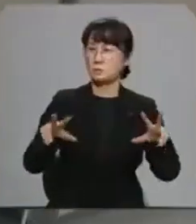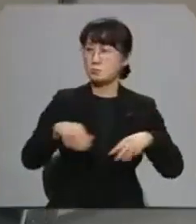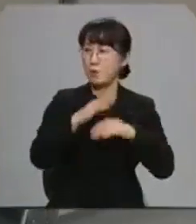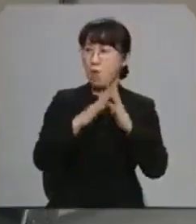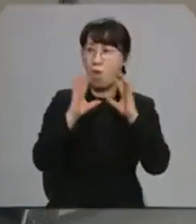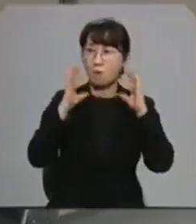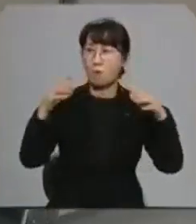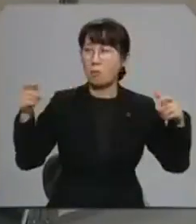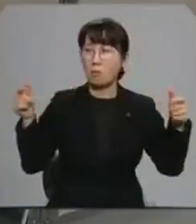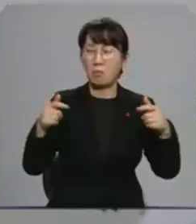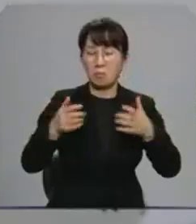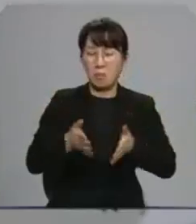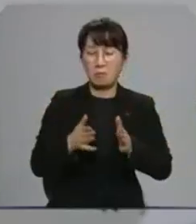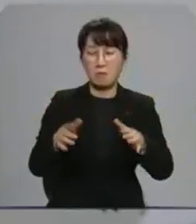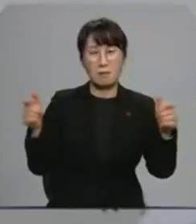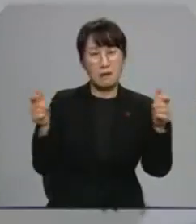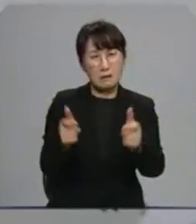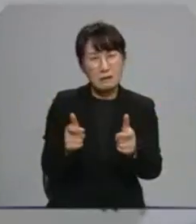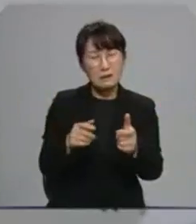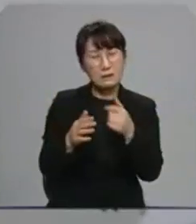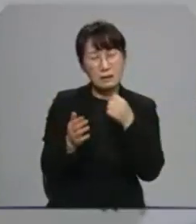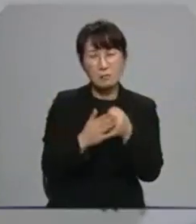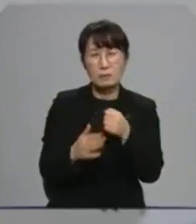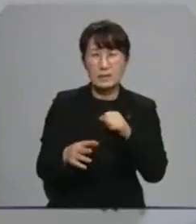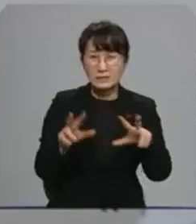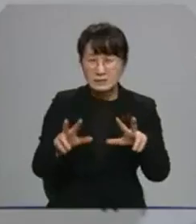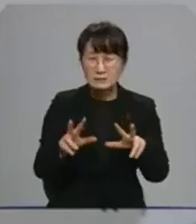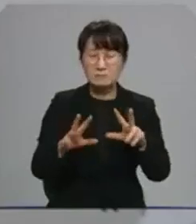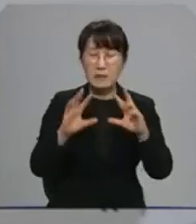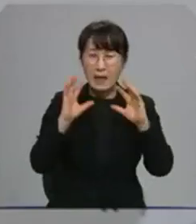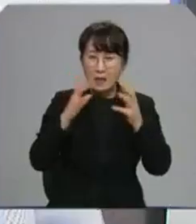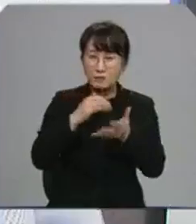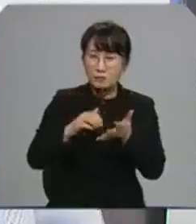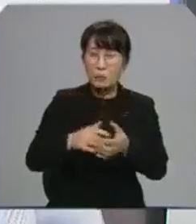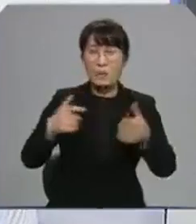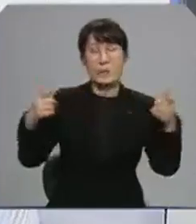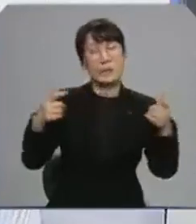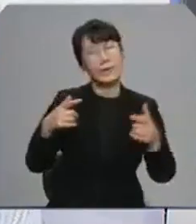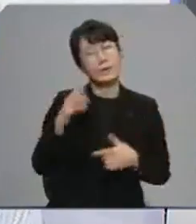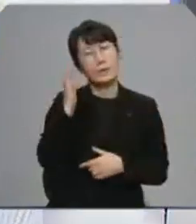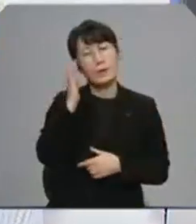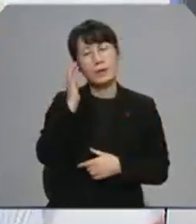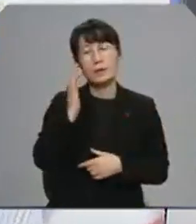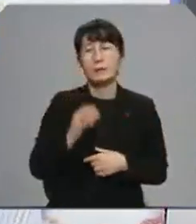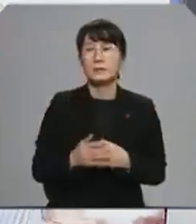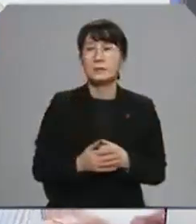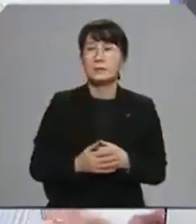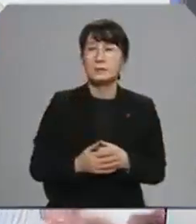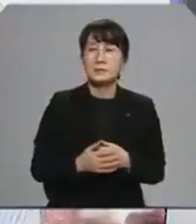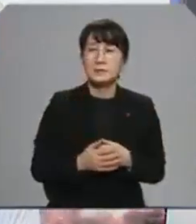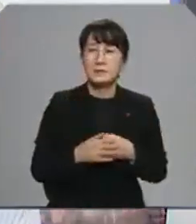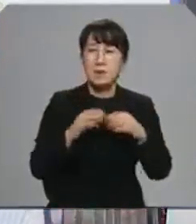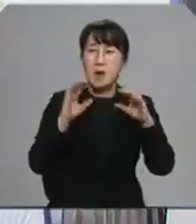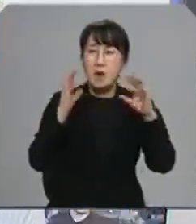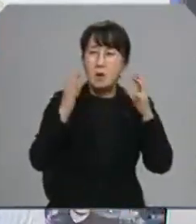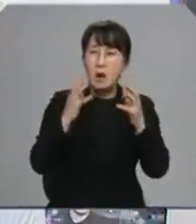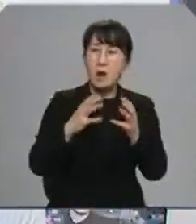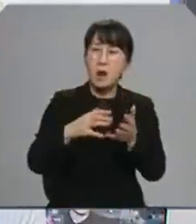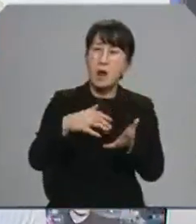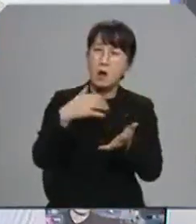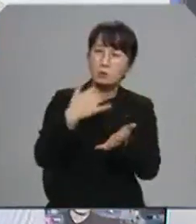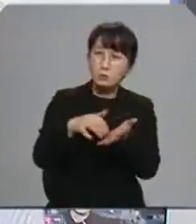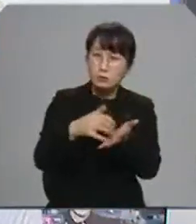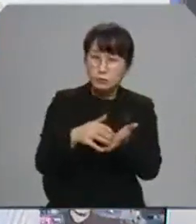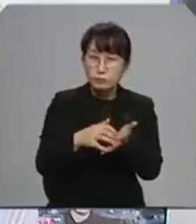줄고 있는 만큼 당장 증원은 어렵다는 입장입니다. 영유아 변동 추이, 어린이집 정원 충족률 각 가지